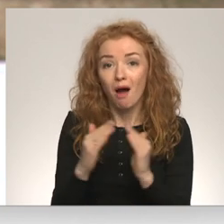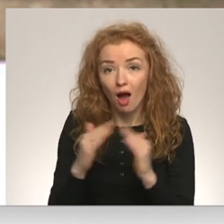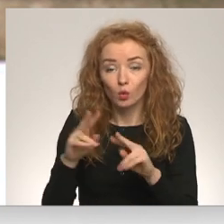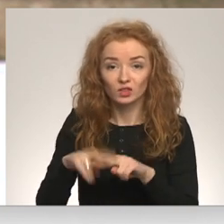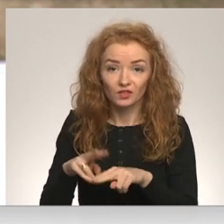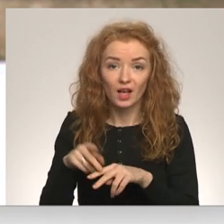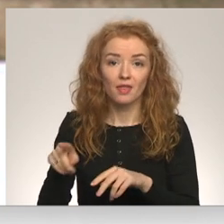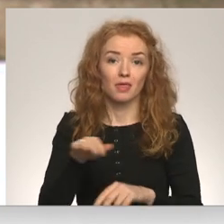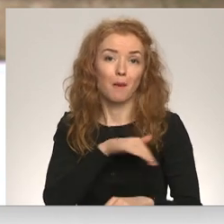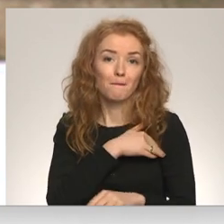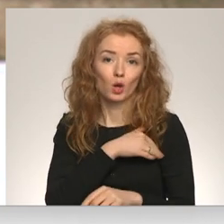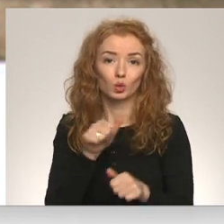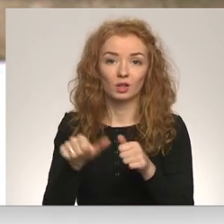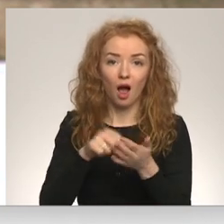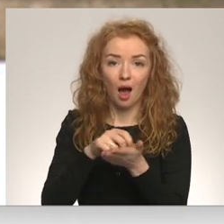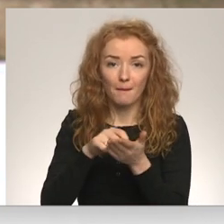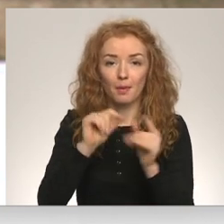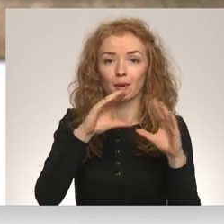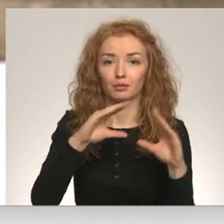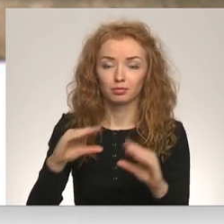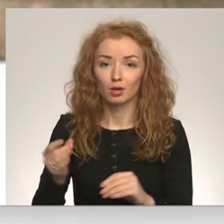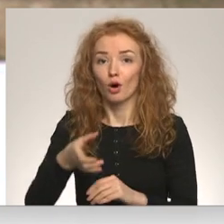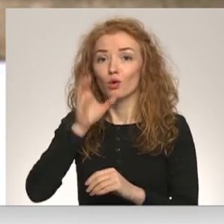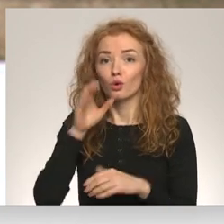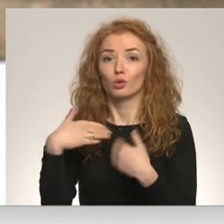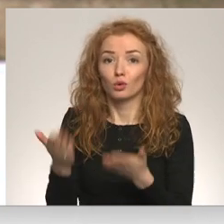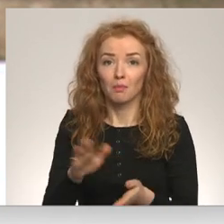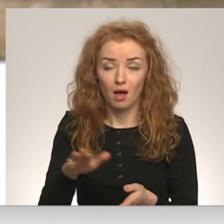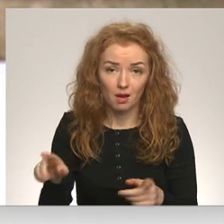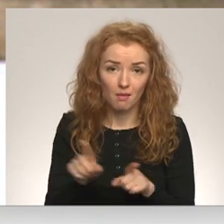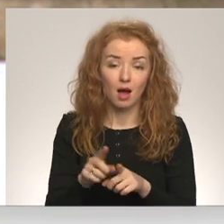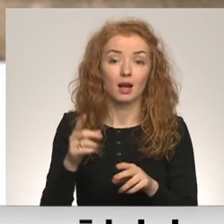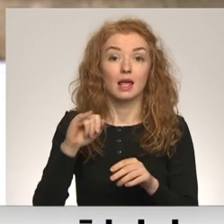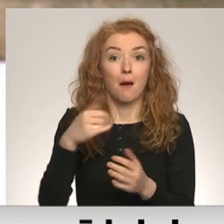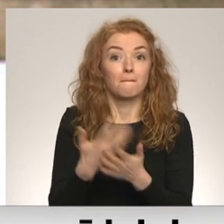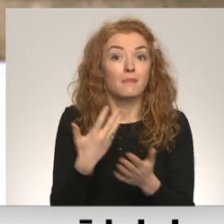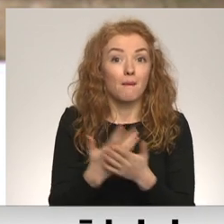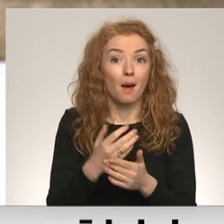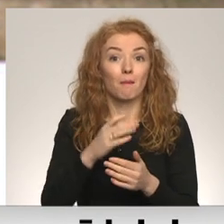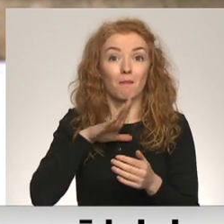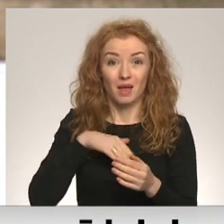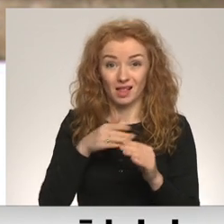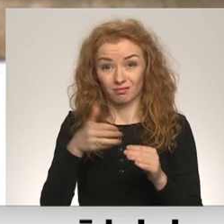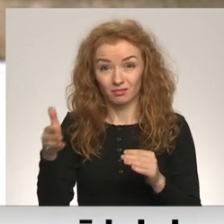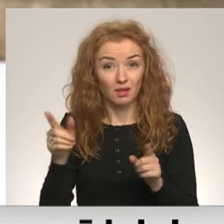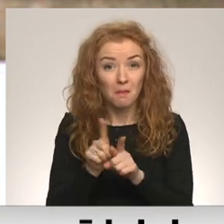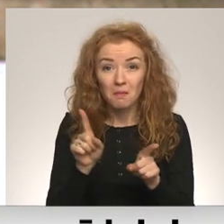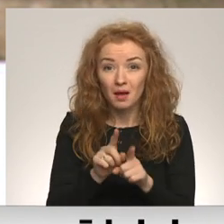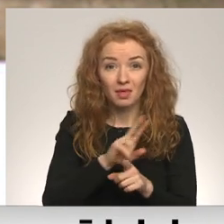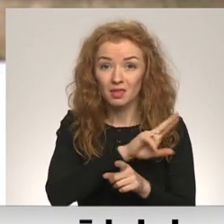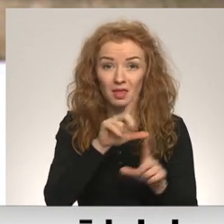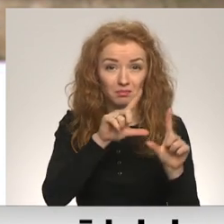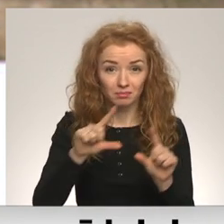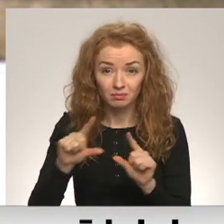bērnam padzerties arī var iedot mājās. Un tad, ja simptomi nemazinās vai viņi dinamikā pieaug un ir viena, otra,